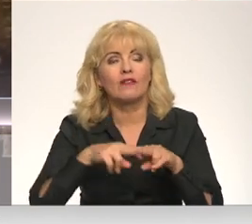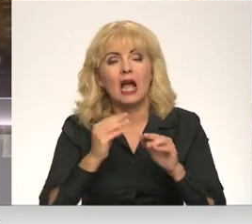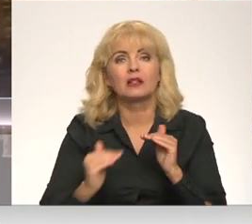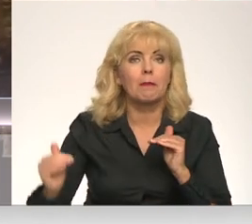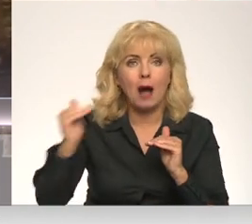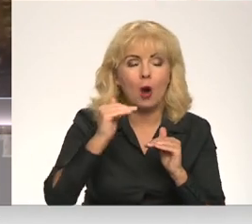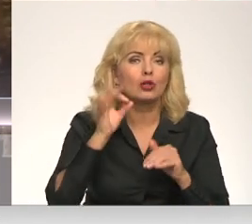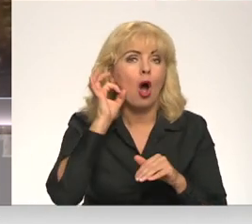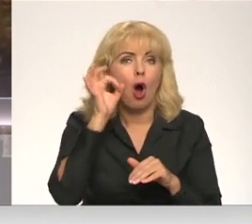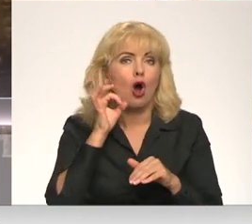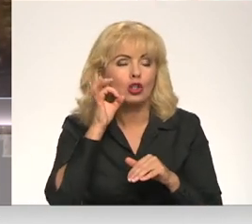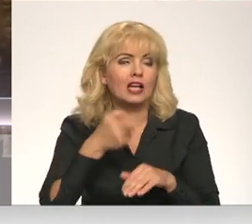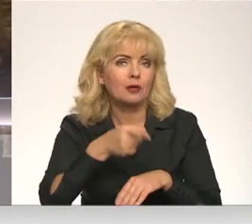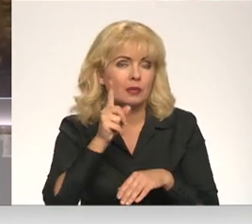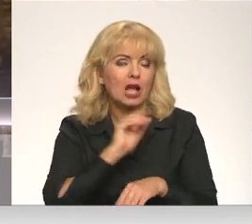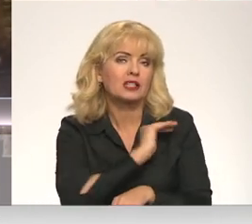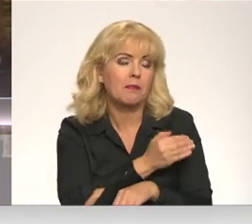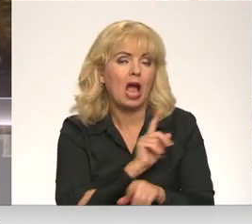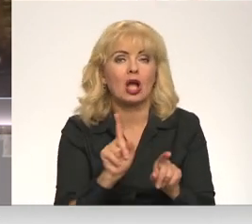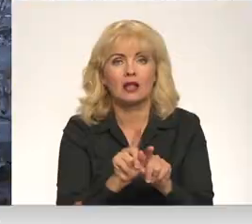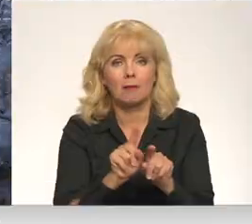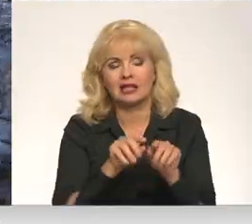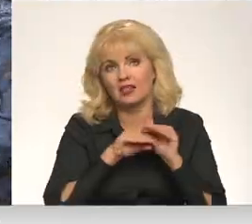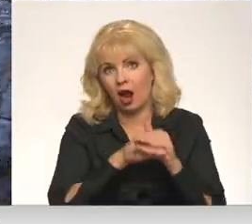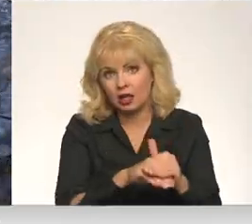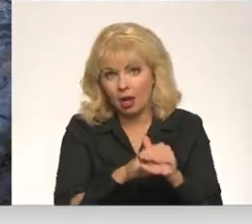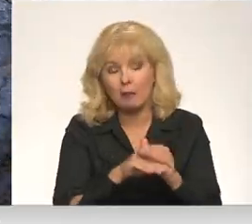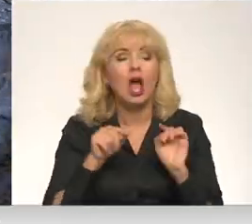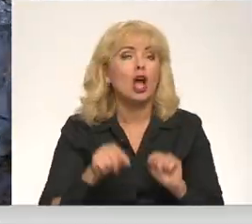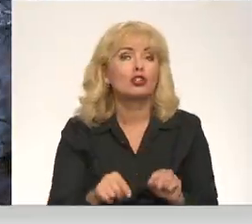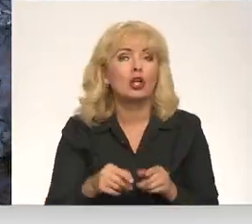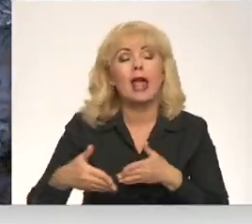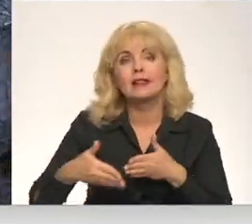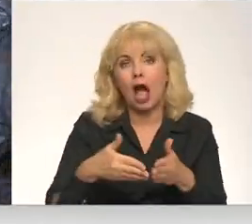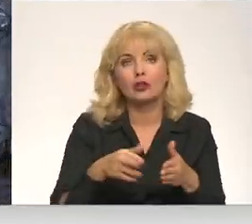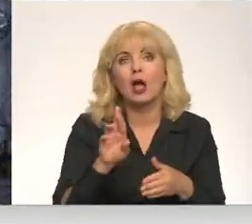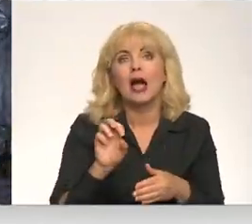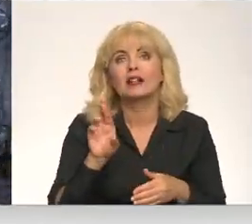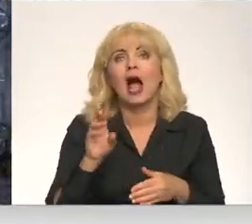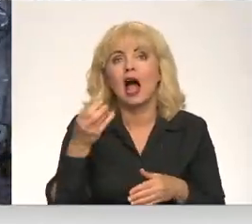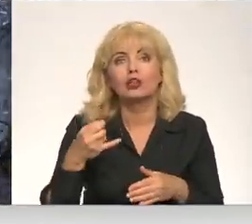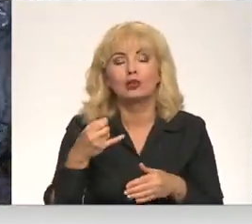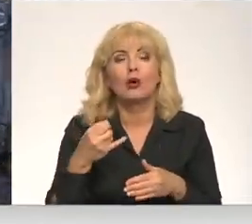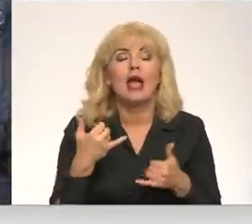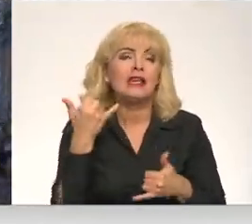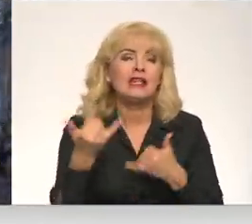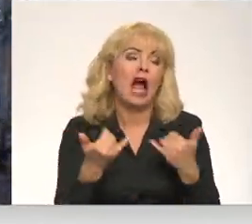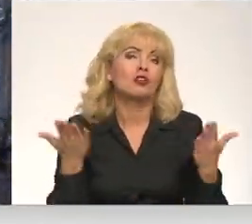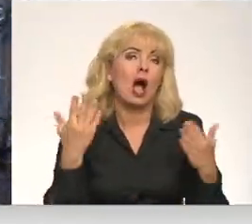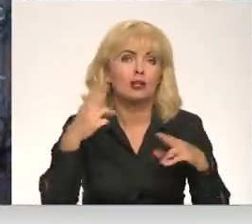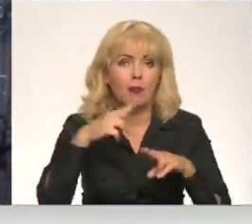paaugstinās un oranžais brīdinājums ir spēkā joprojām. Šī ir taciņa uz raņķos iecienītu atpūtas vietu,